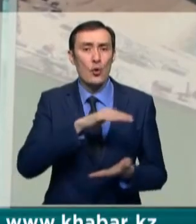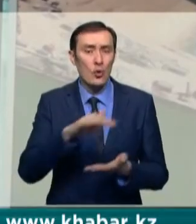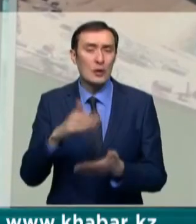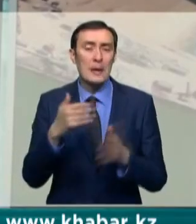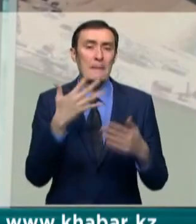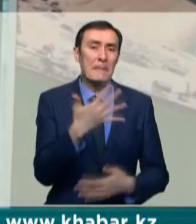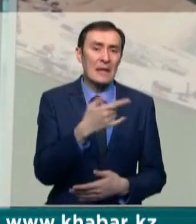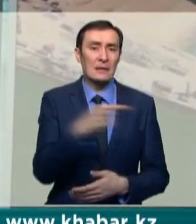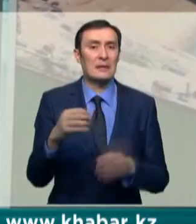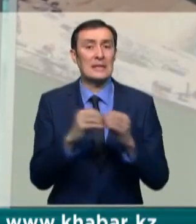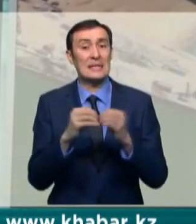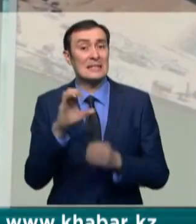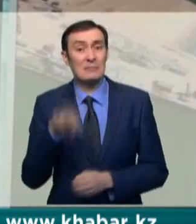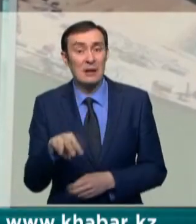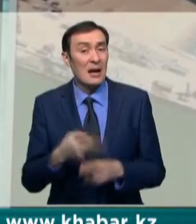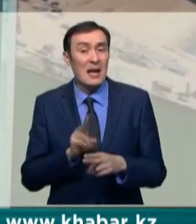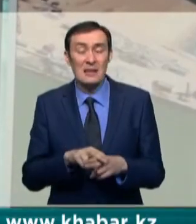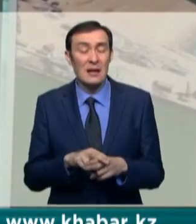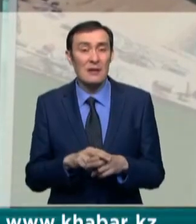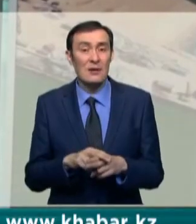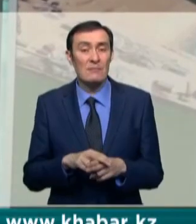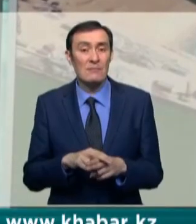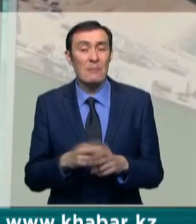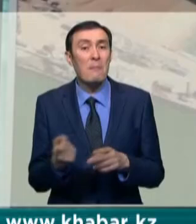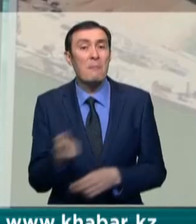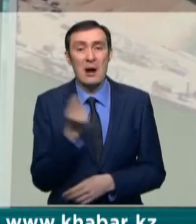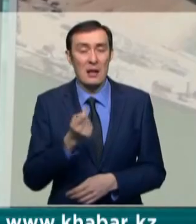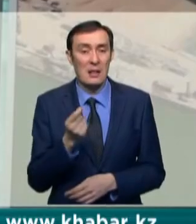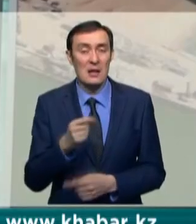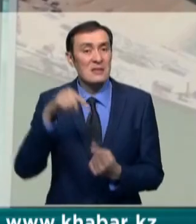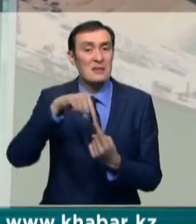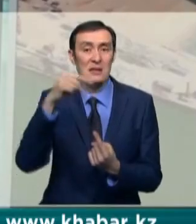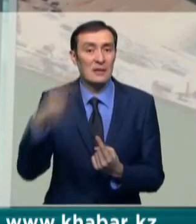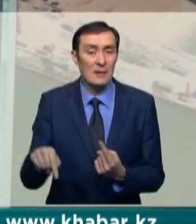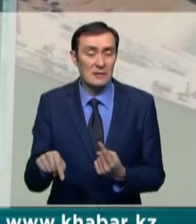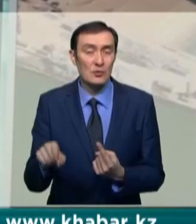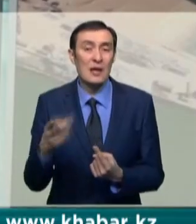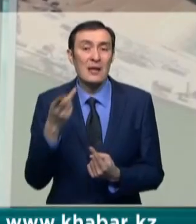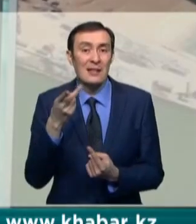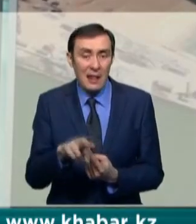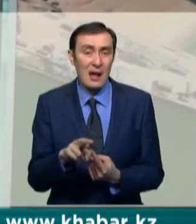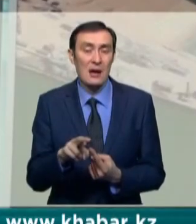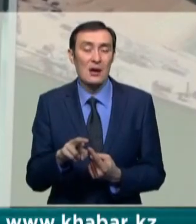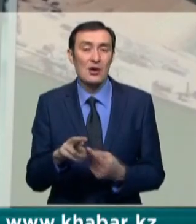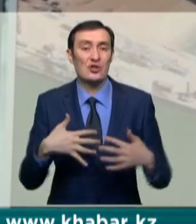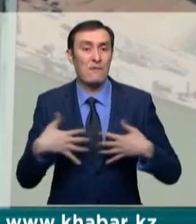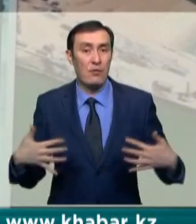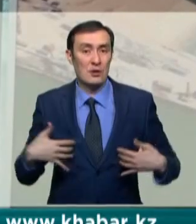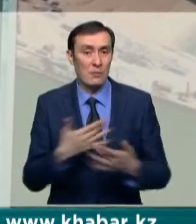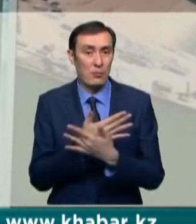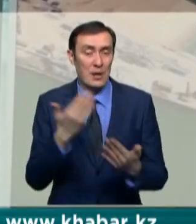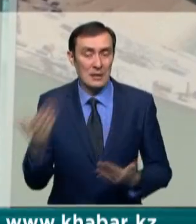до 10 сантиметров, что не совсем удобно, что не совсем хорошо для популяции тюленей, для